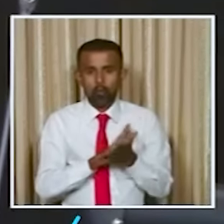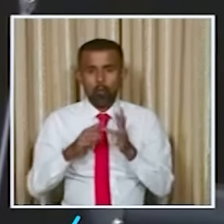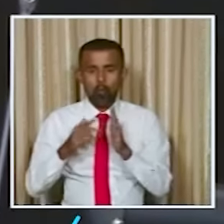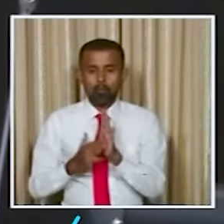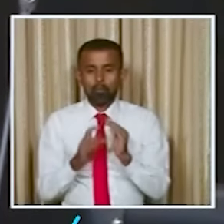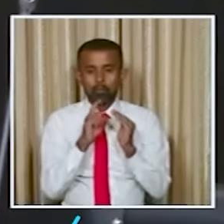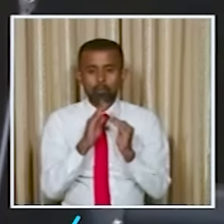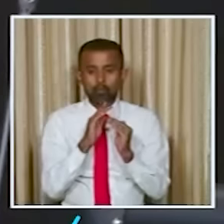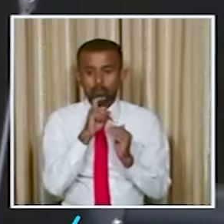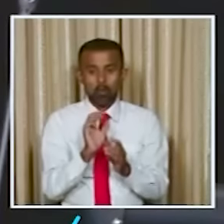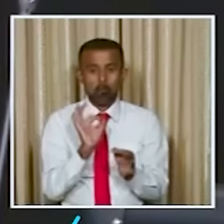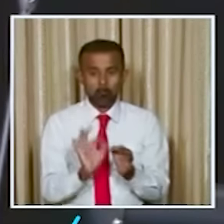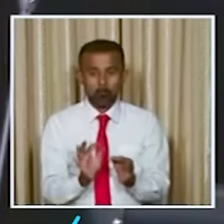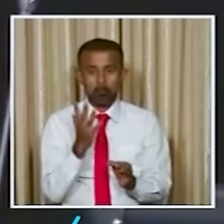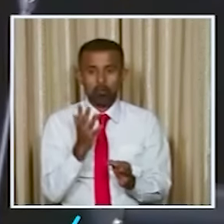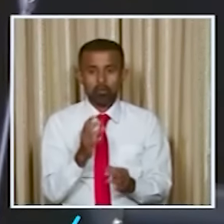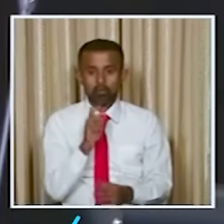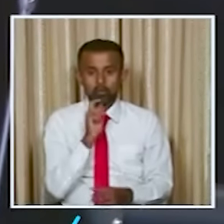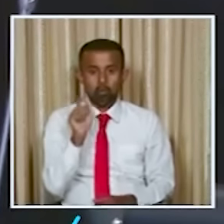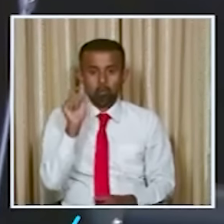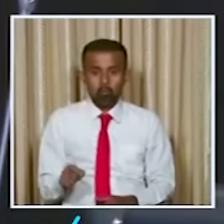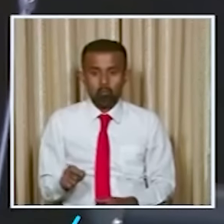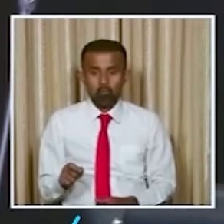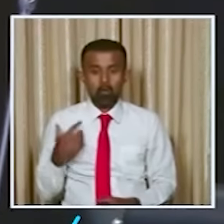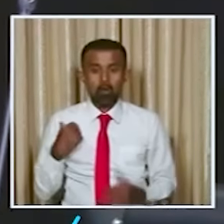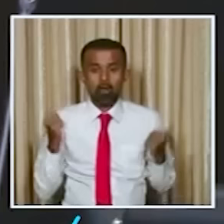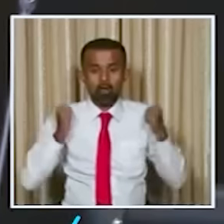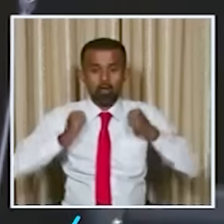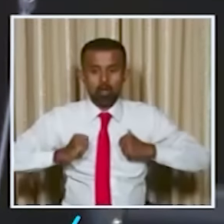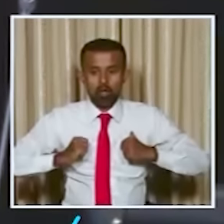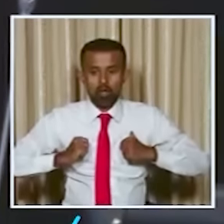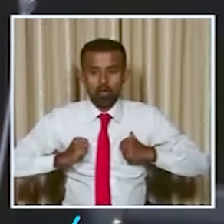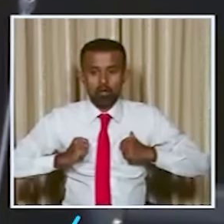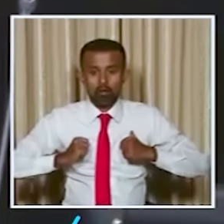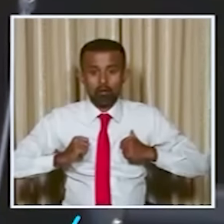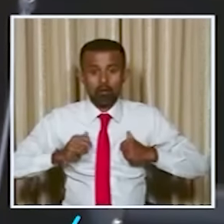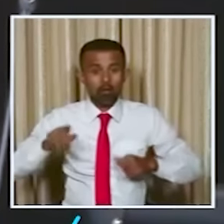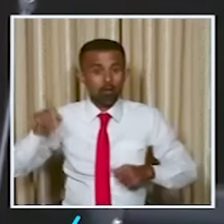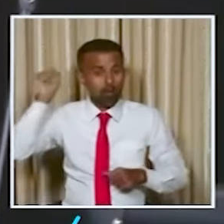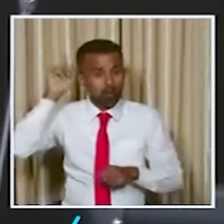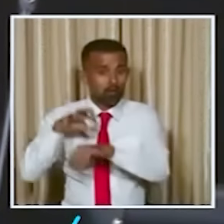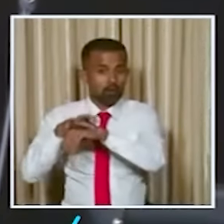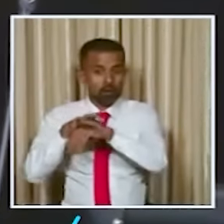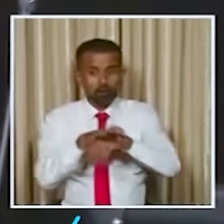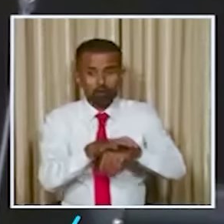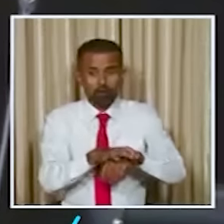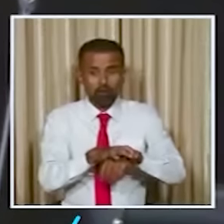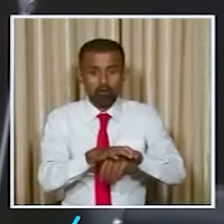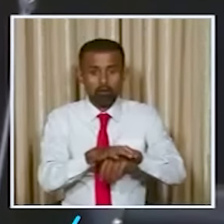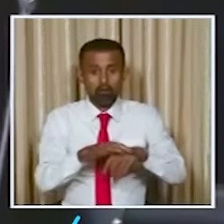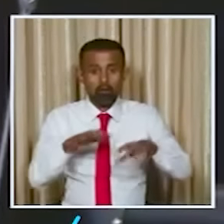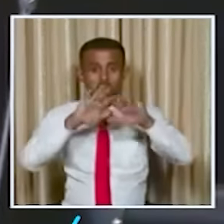අධිකරණයේ ගිනි තියලා විනිශ්චයකාරතුමාගේ කබාය කුළු හරකෙක් ගෙනල්ලා ඒ කුළු හරකගේ